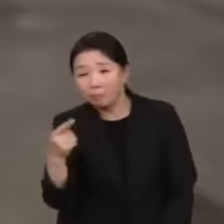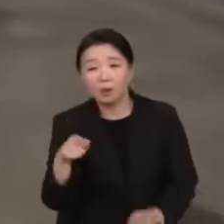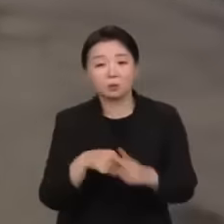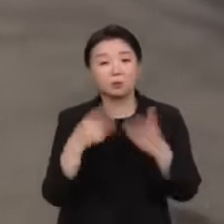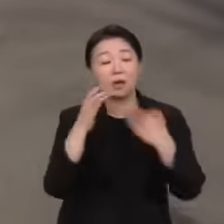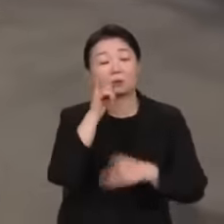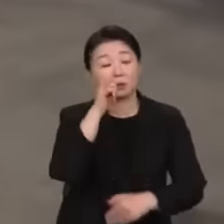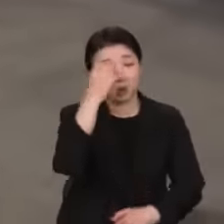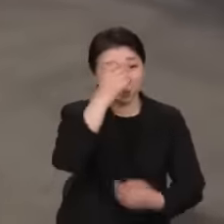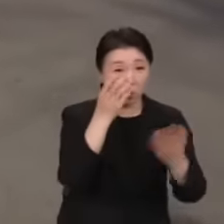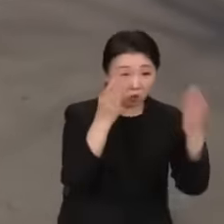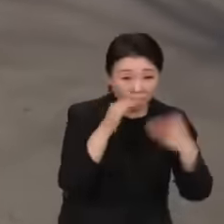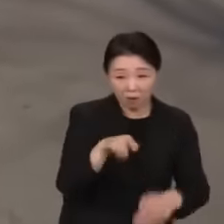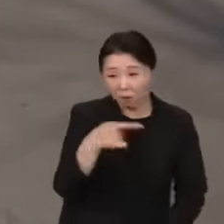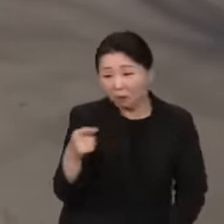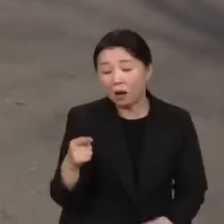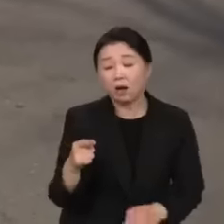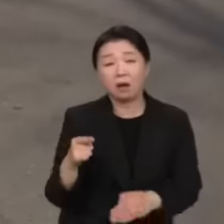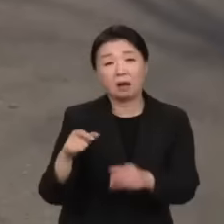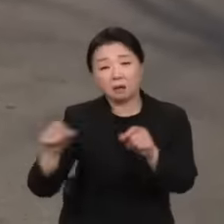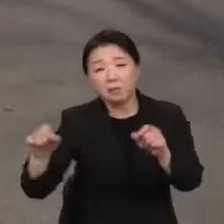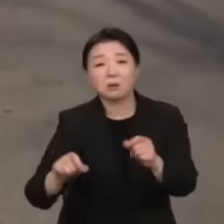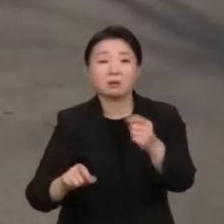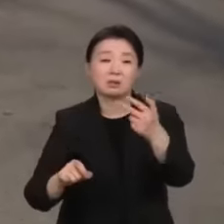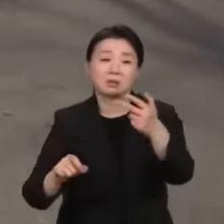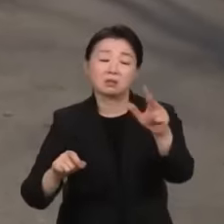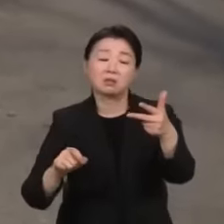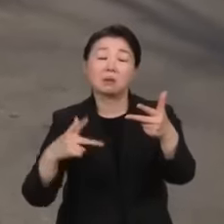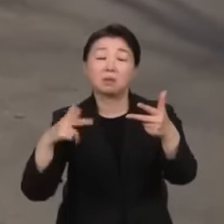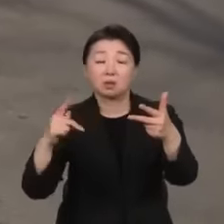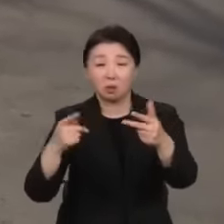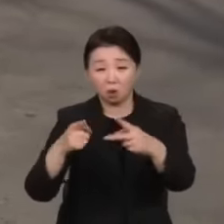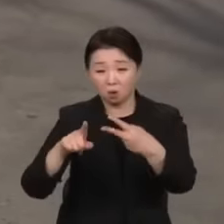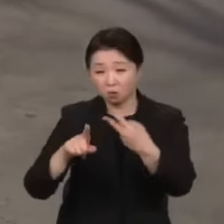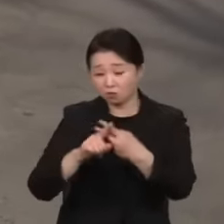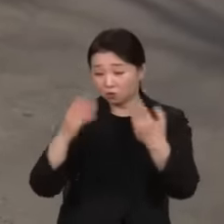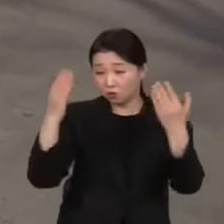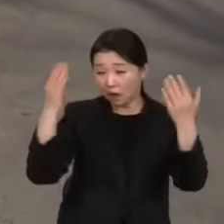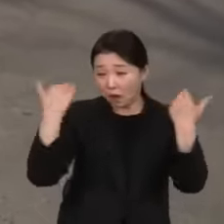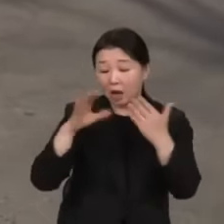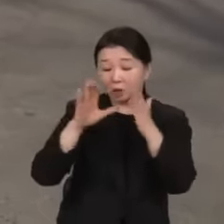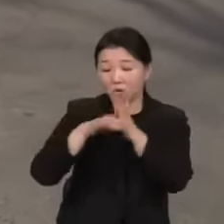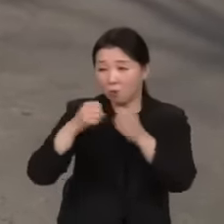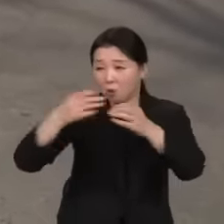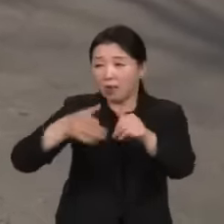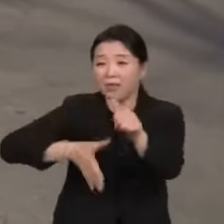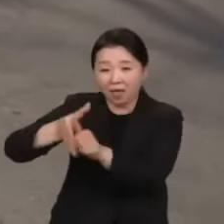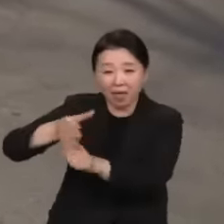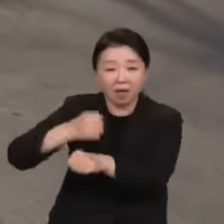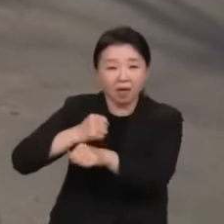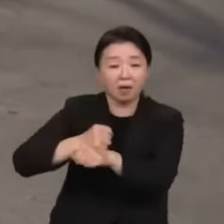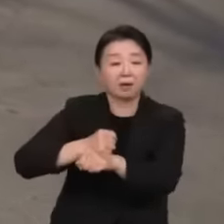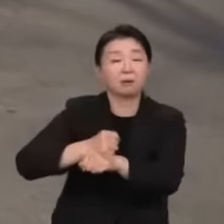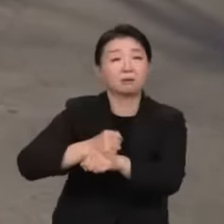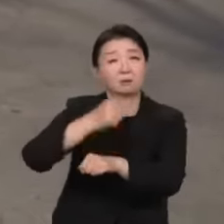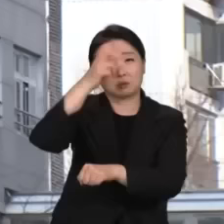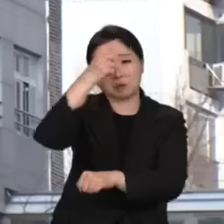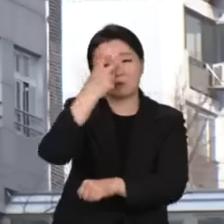이 고등학교에서 불과 700m 떨어진 중학교에서도 폭탄 테러를 하겠다는 글이 올라와 경찰이 함께 수사하고